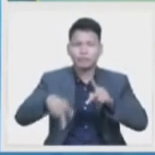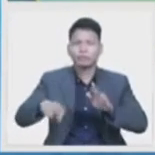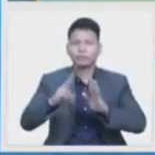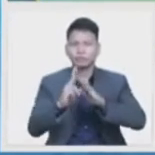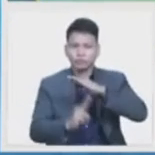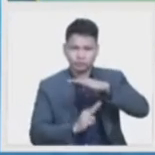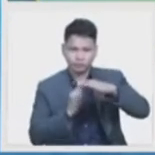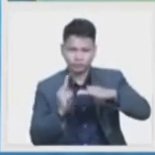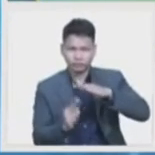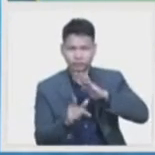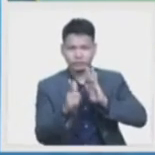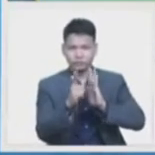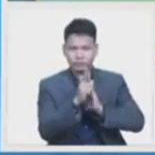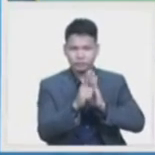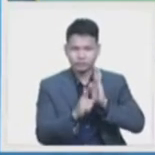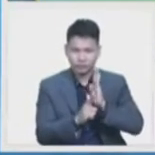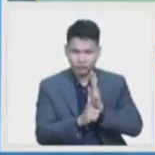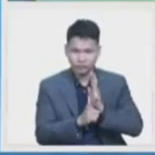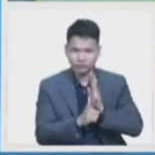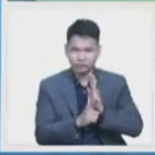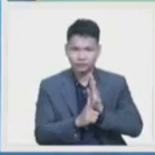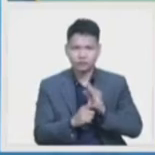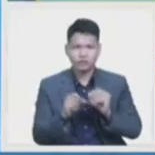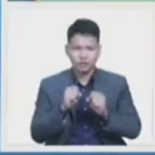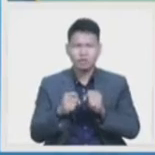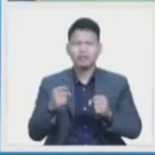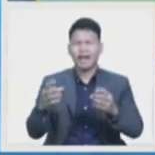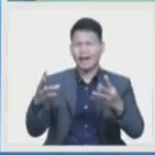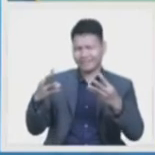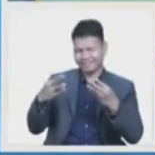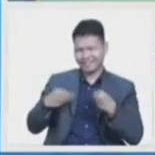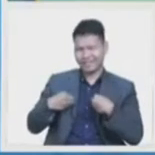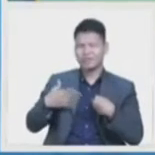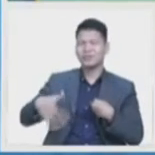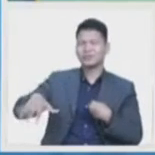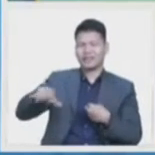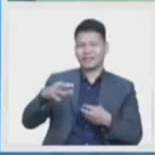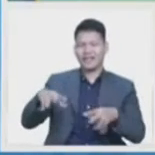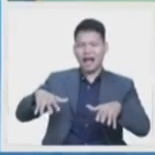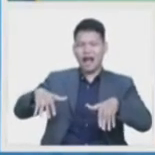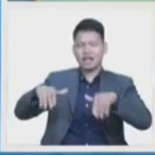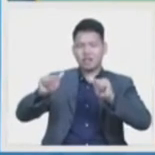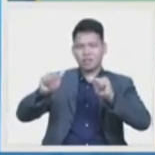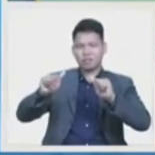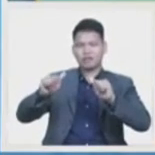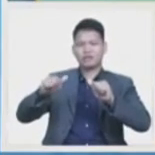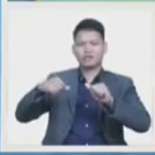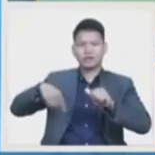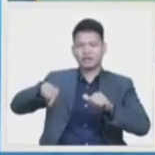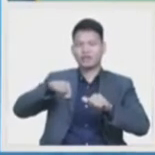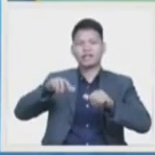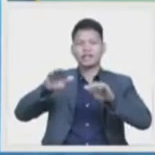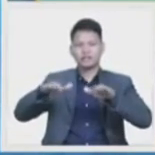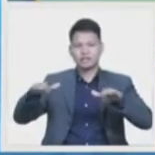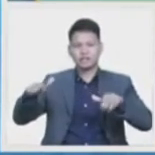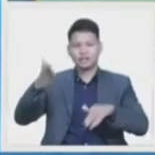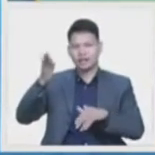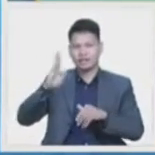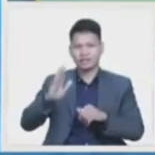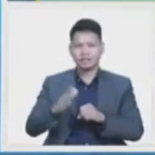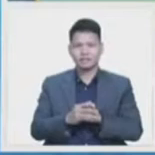Aron kita managdawat sa pagkasinagop ingon nga mga anak sa Dios.